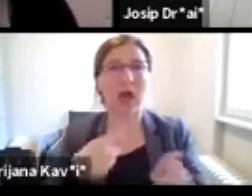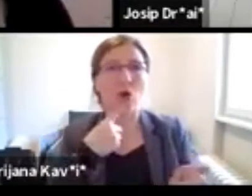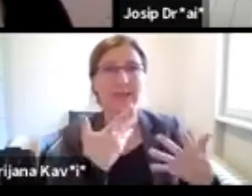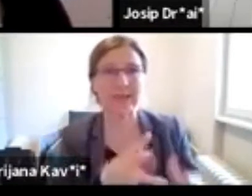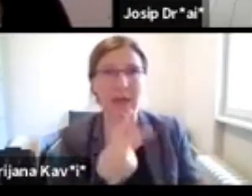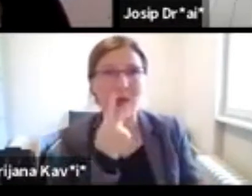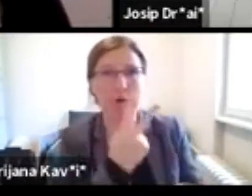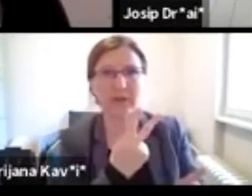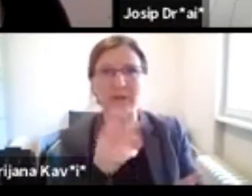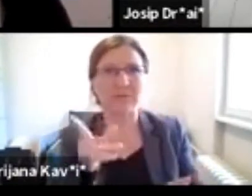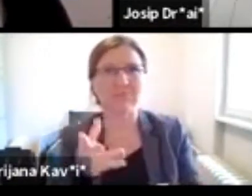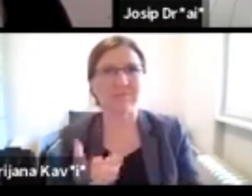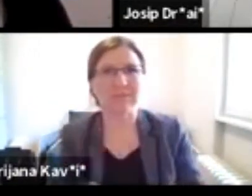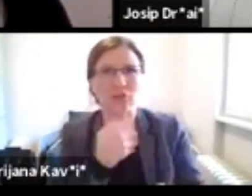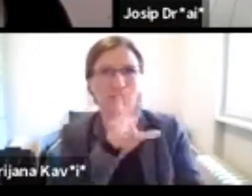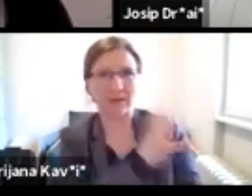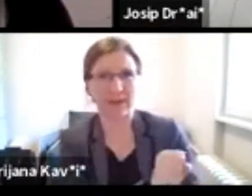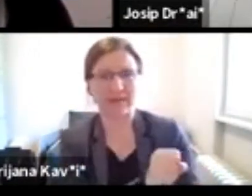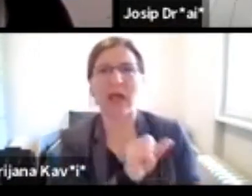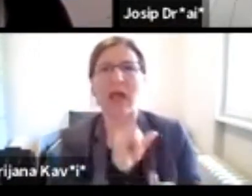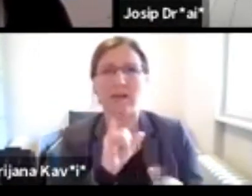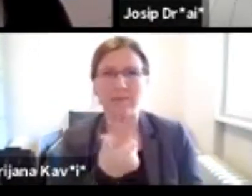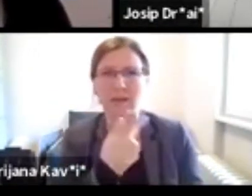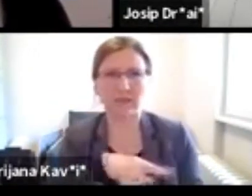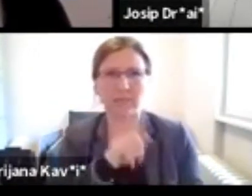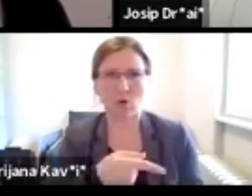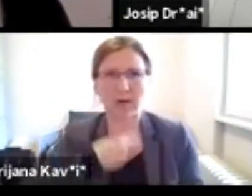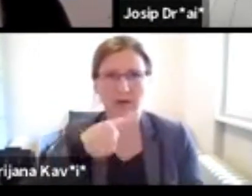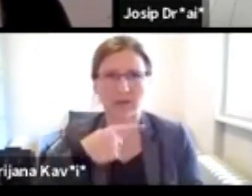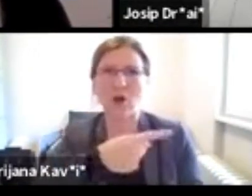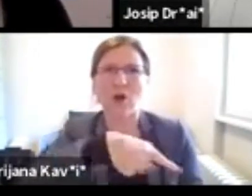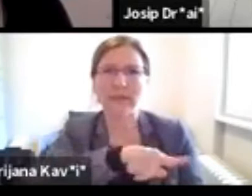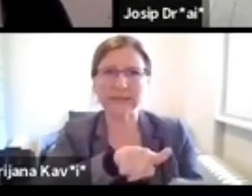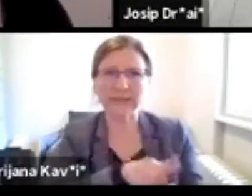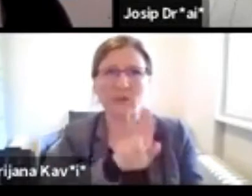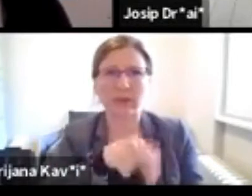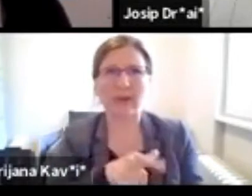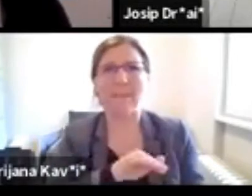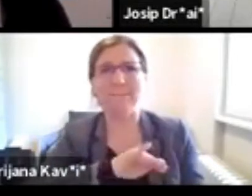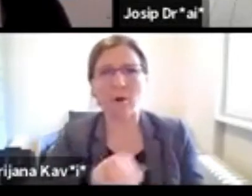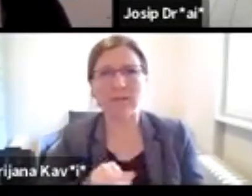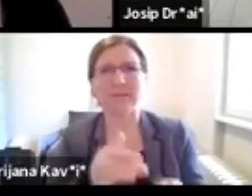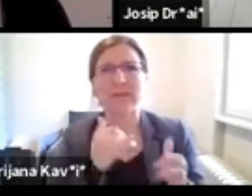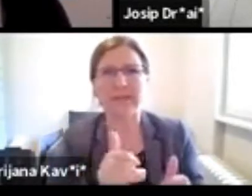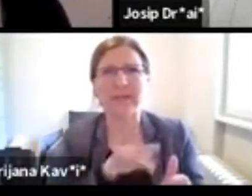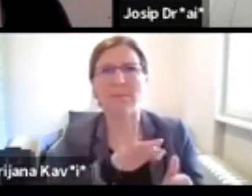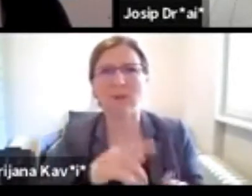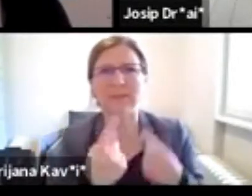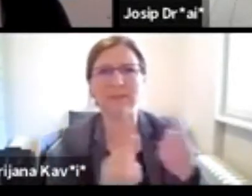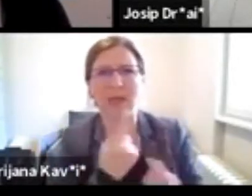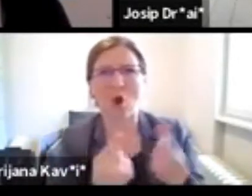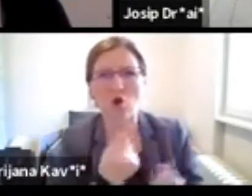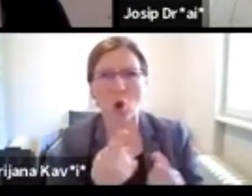imaju povećanu potrebu za drugim oblicima pomoći u vrijeme COVID-a. Obratiti pozornost osobama sa oštećenjem vida